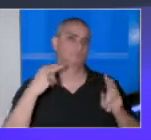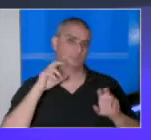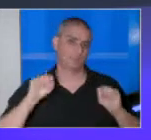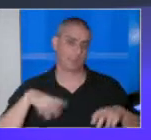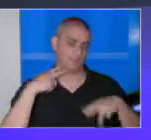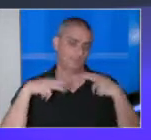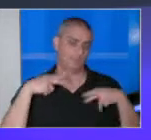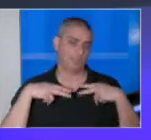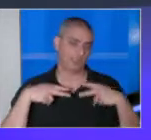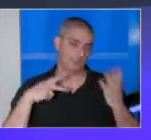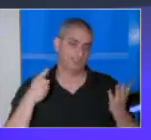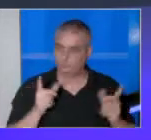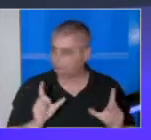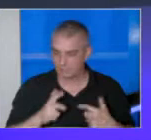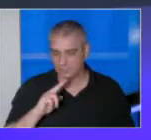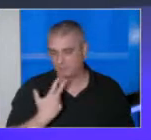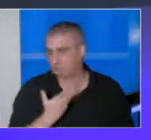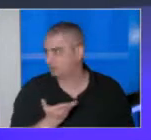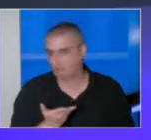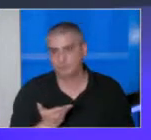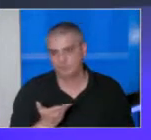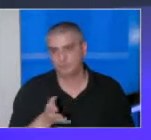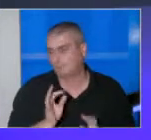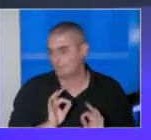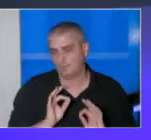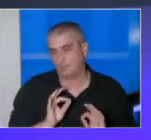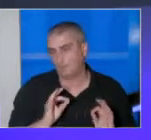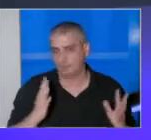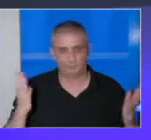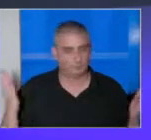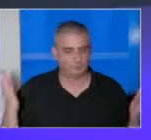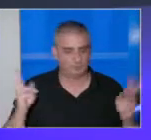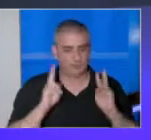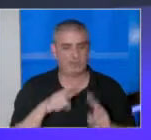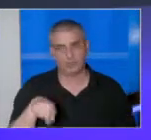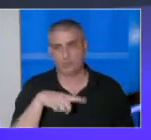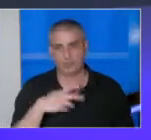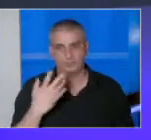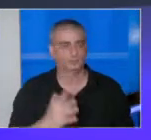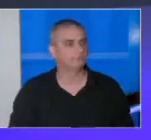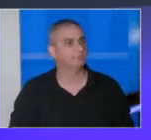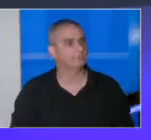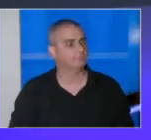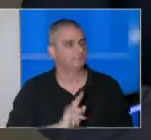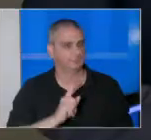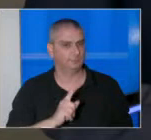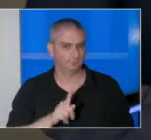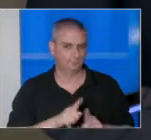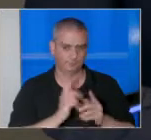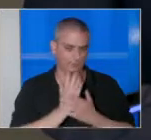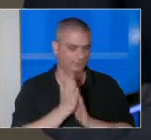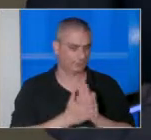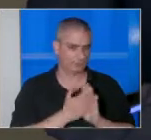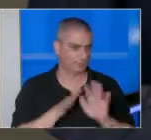בעלי מסעדות, שהסגר השלישי הזה הולך ממש לתקוע אותם. כן, אבל למעשה, כמו